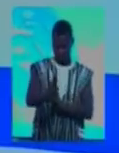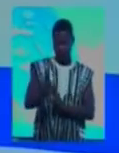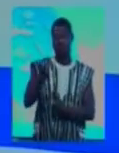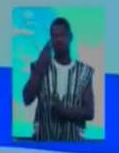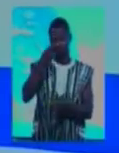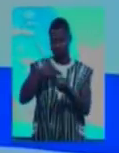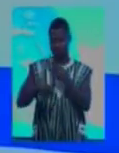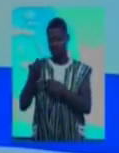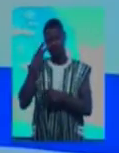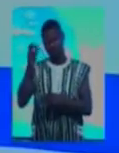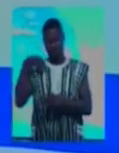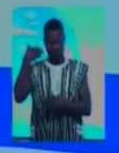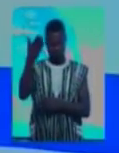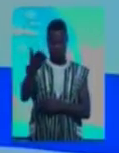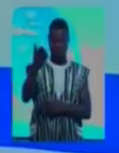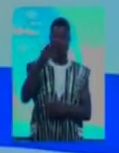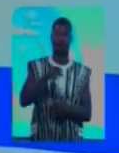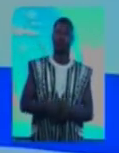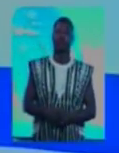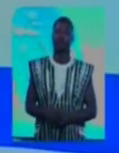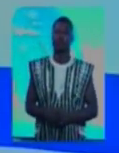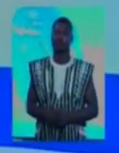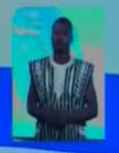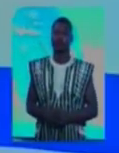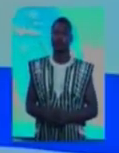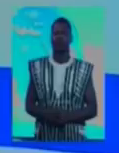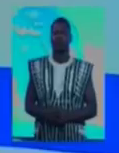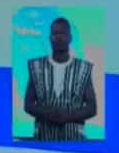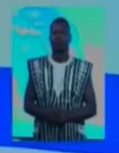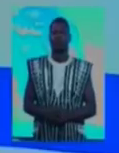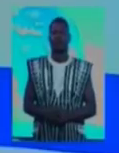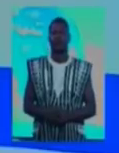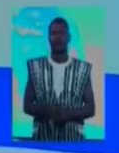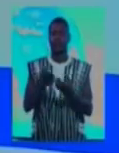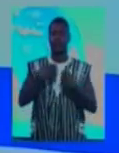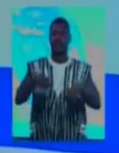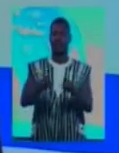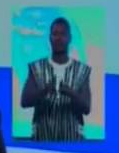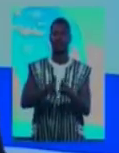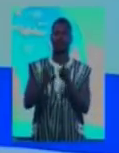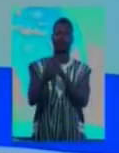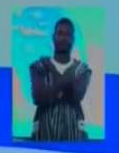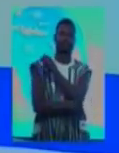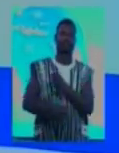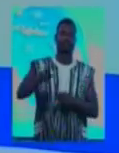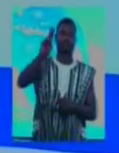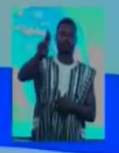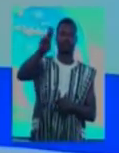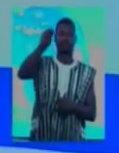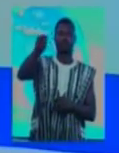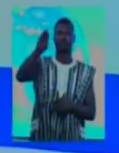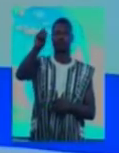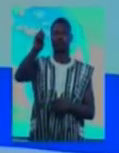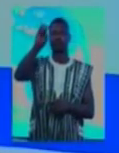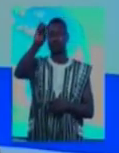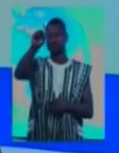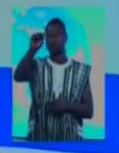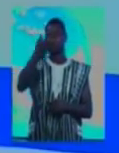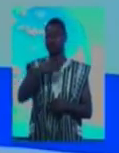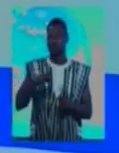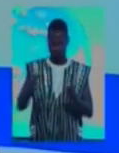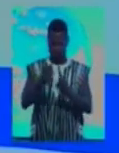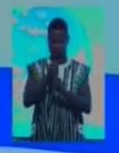cette importante information. Et puis les pays de l'UEMOA veulent édicter des règles à suivre